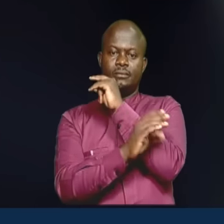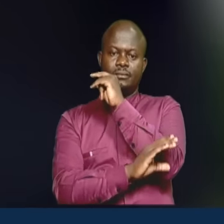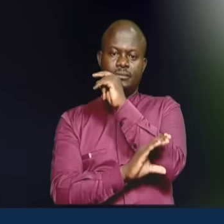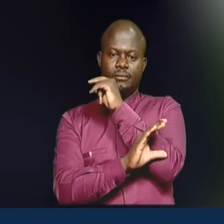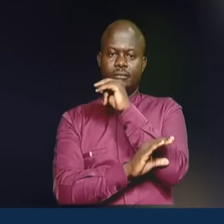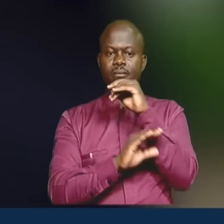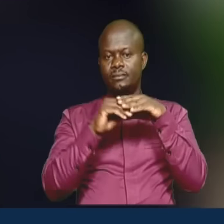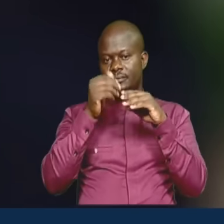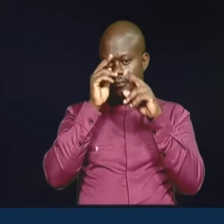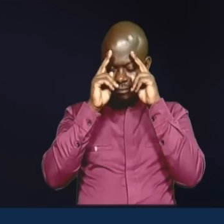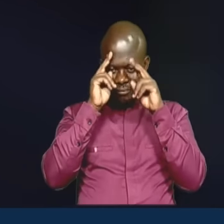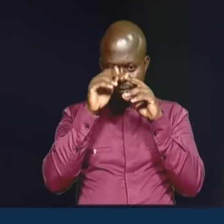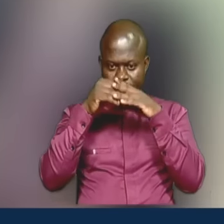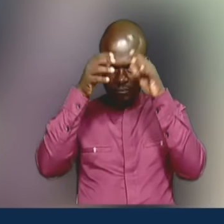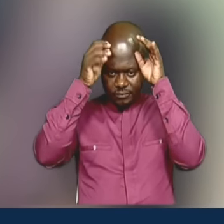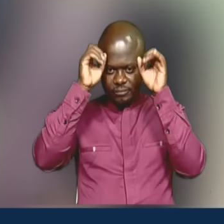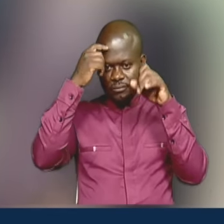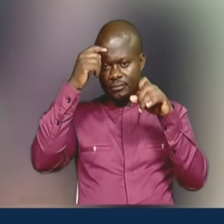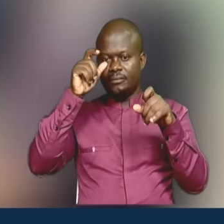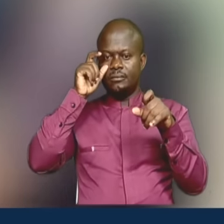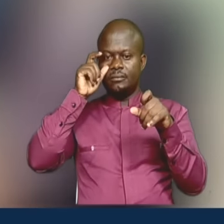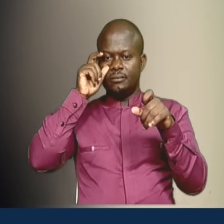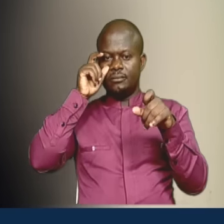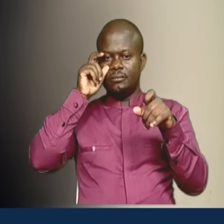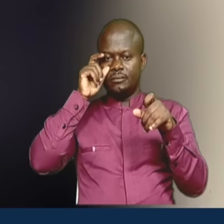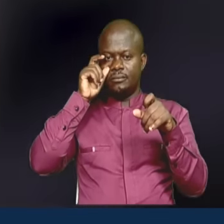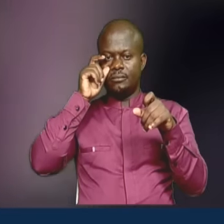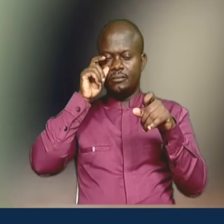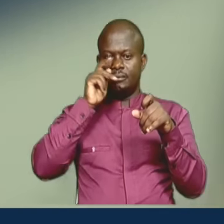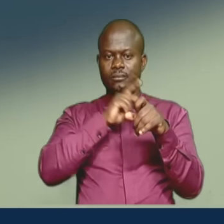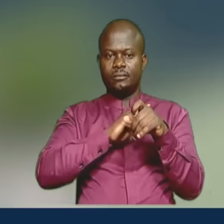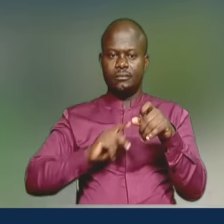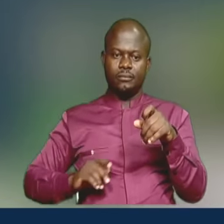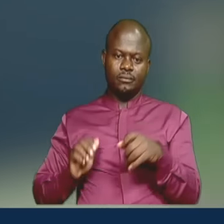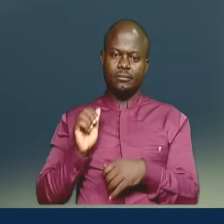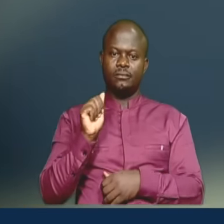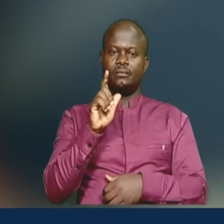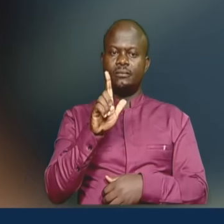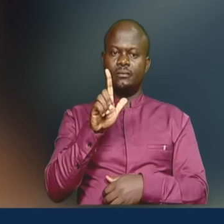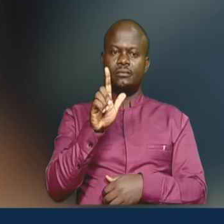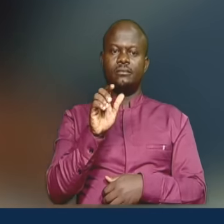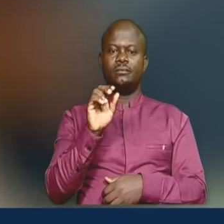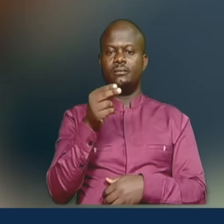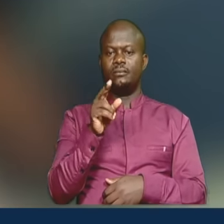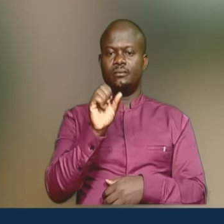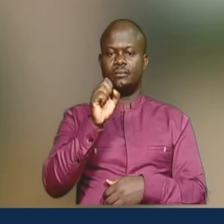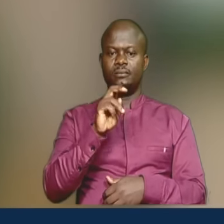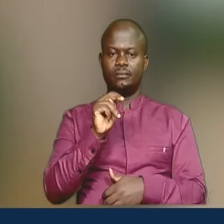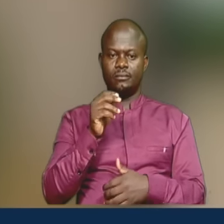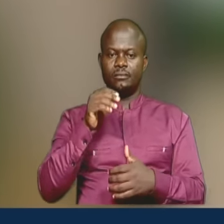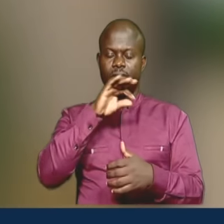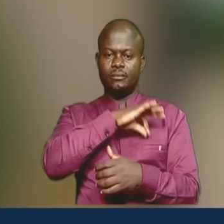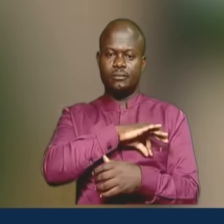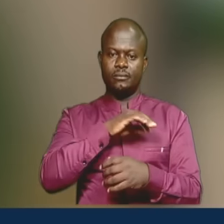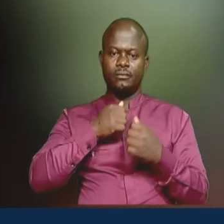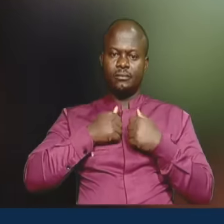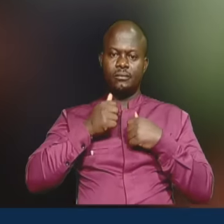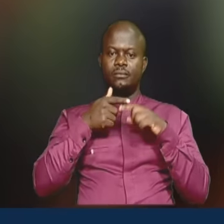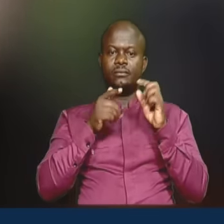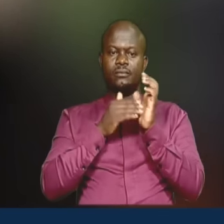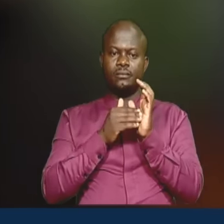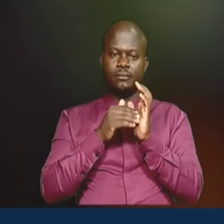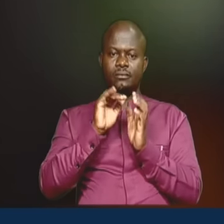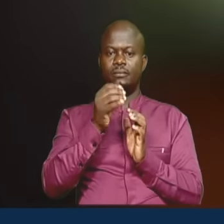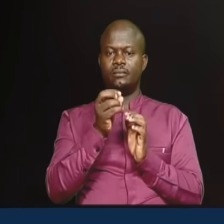bandi banyacyubahiro umukuru w'igihugu yahuye nabo ni igikomangoma Al Hussein bin Abdullah, baganira ku mubano ufitiye inyungu u Rwanda ndetse na